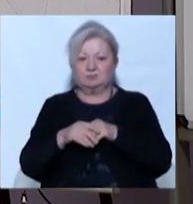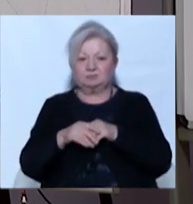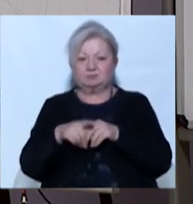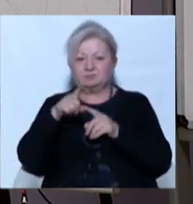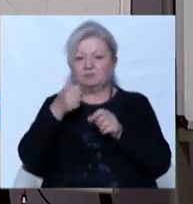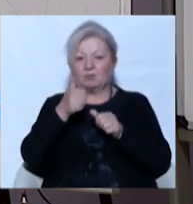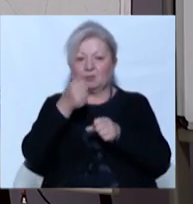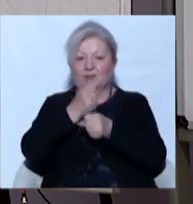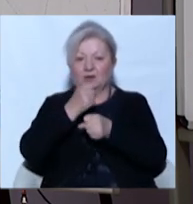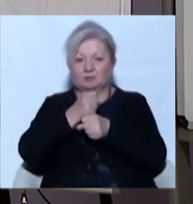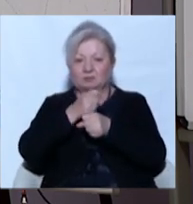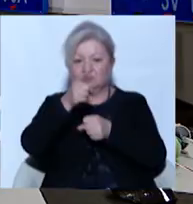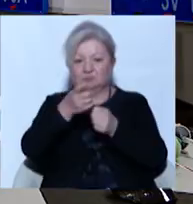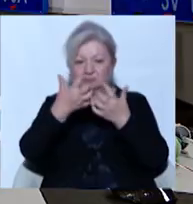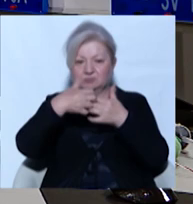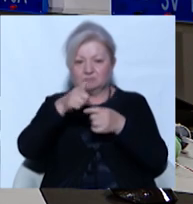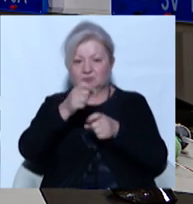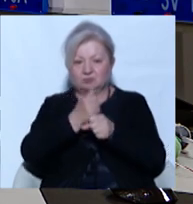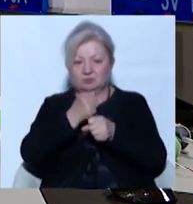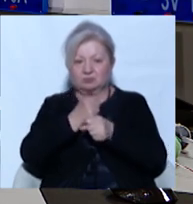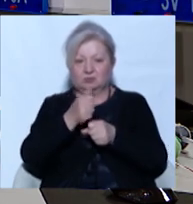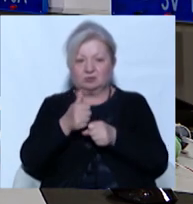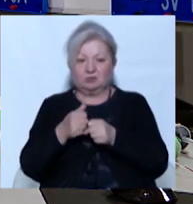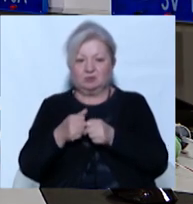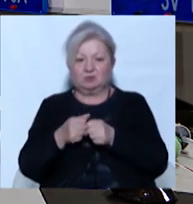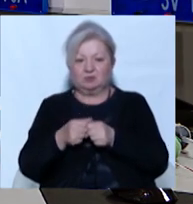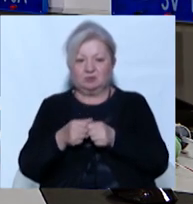ობიექტი. როგორ ფუნქციონირებს ეს